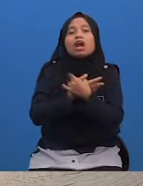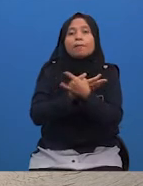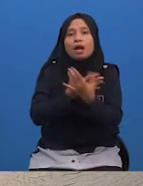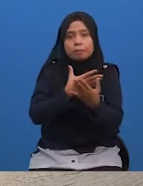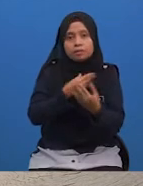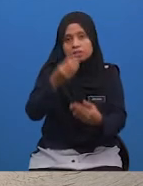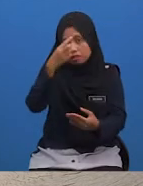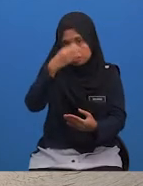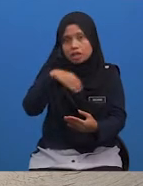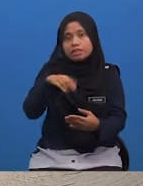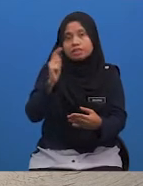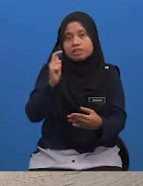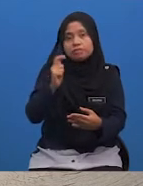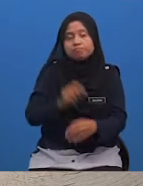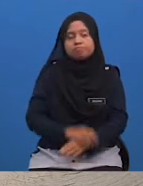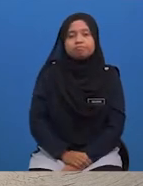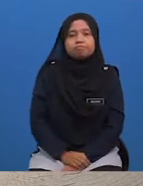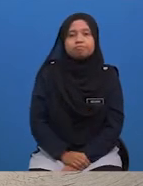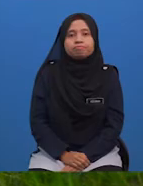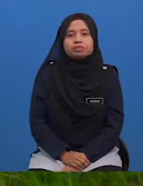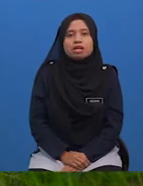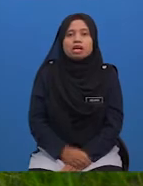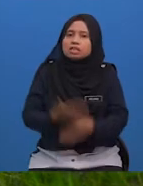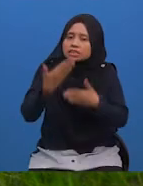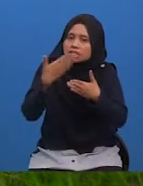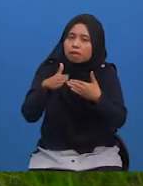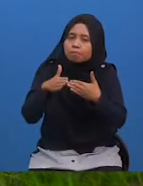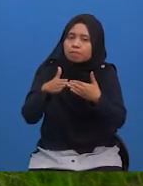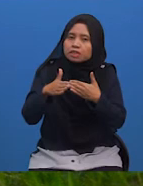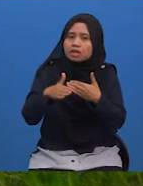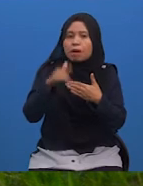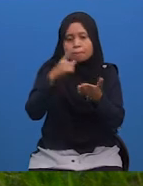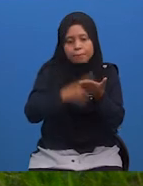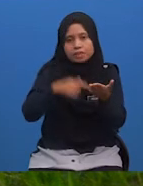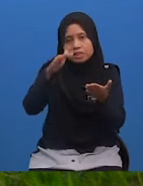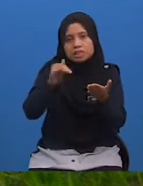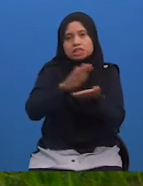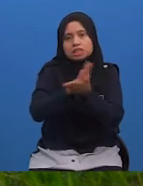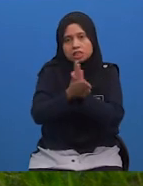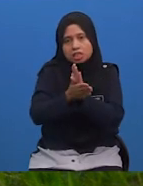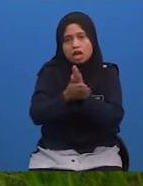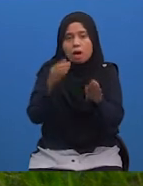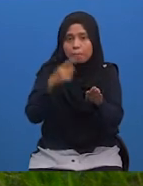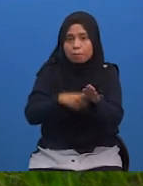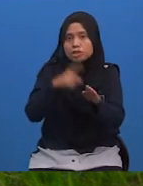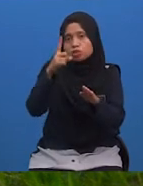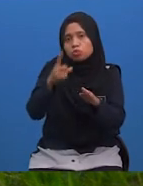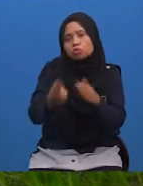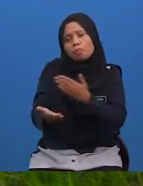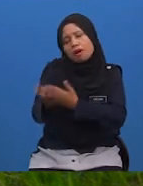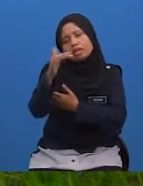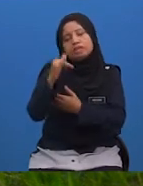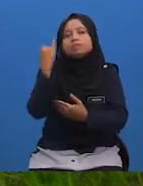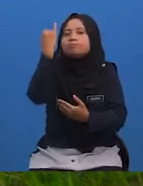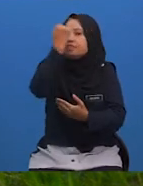gajah? Tentu nak kan? Selepas kejadian hari itu, pada suatu pagi yang